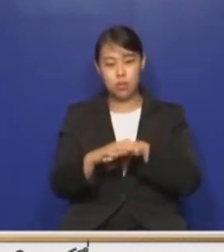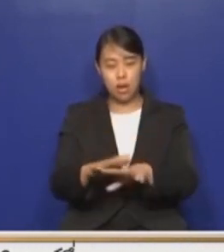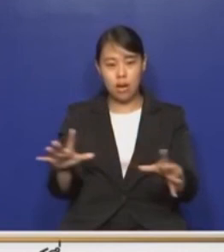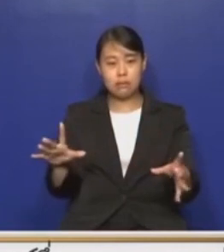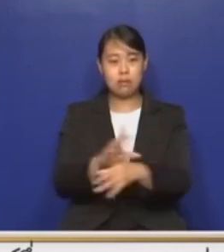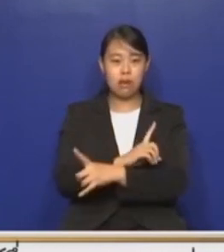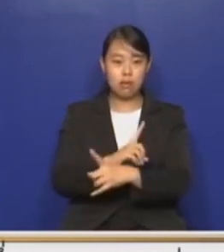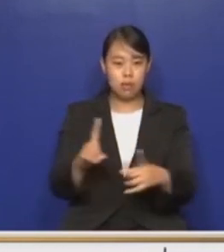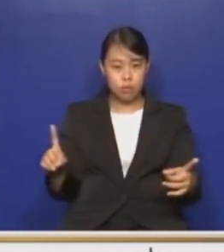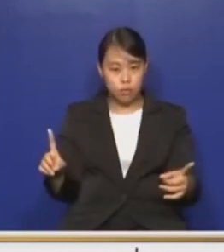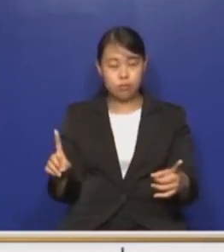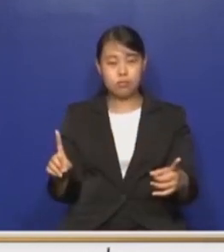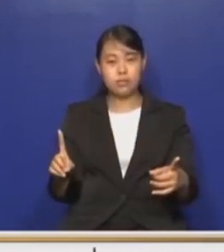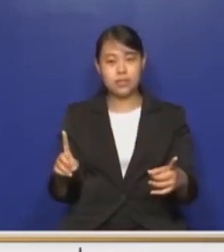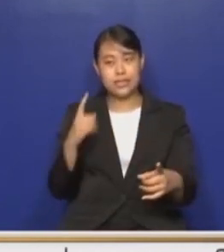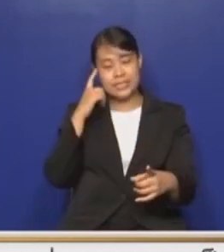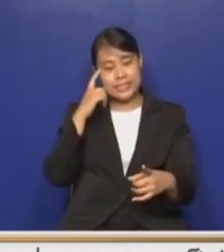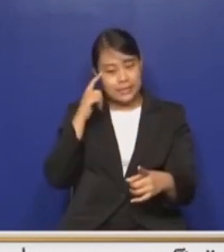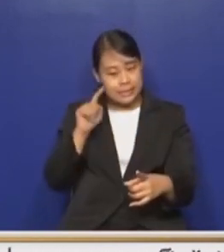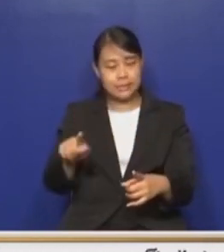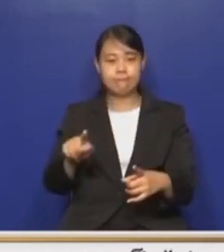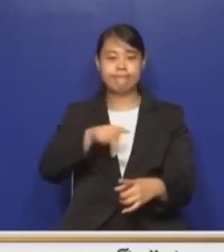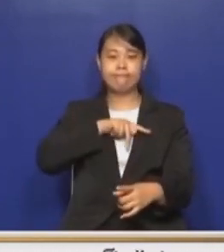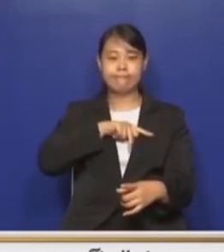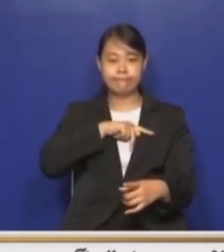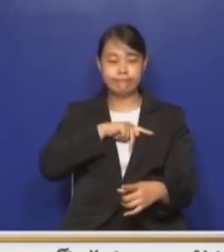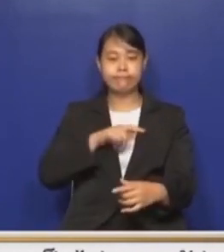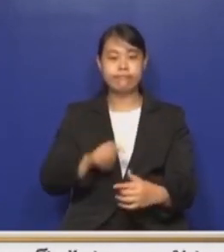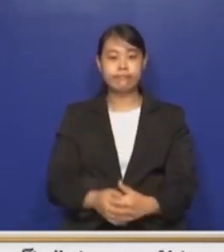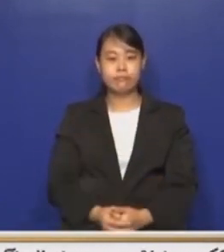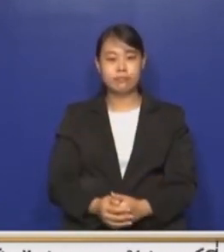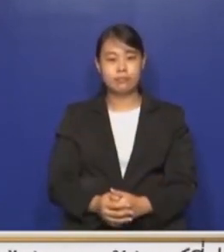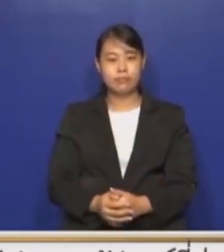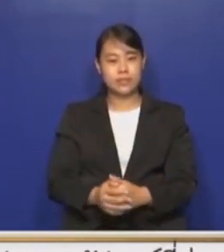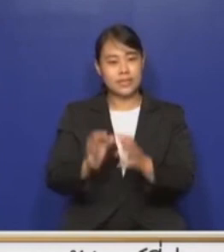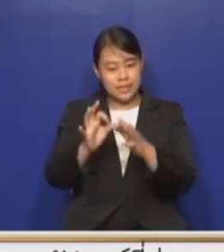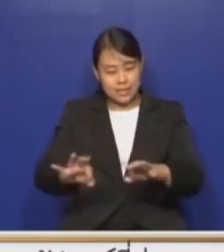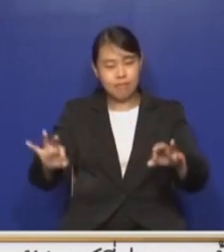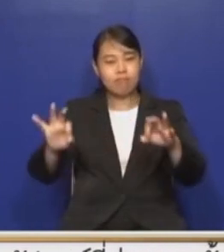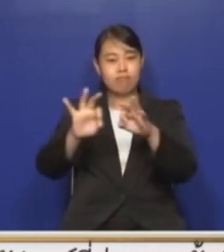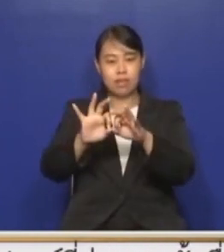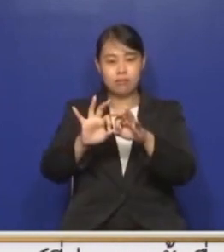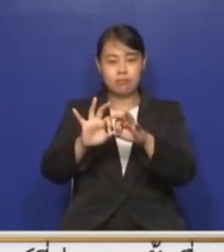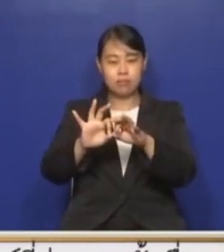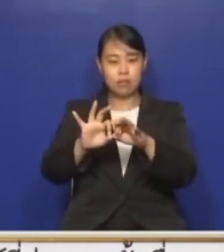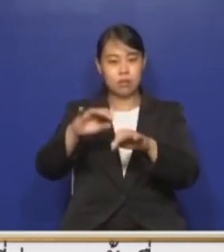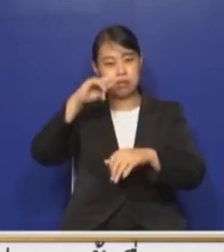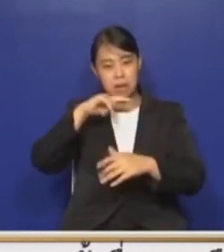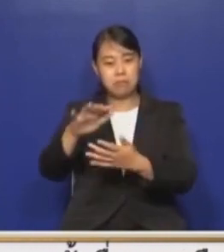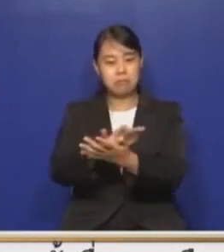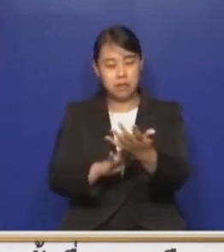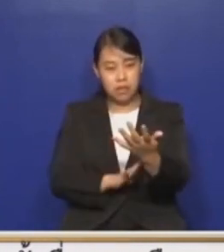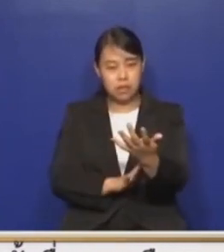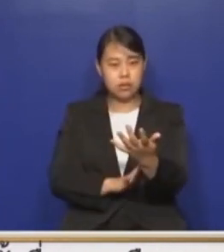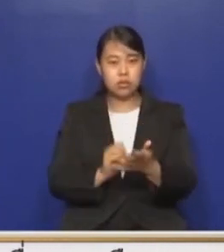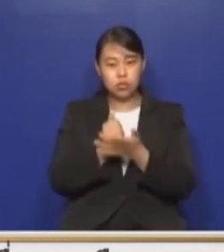ของเรานั้นได้คำนึงถึงปุษษาของเราเป็นหลักเป็นเสาหลักของชาบานเมืองที่จะต้องช่วยกัน